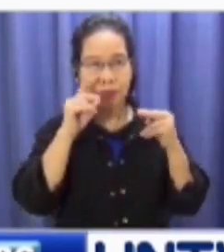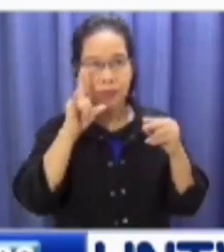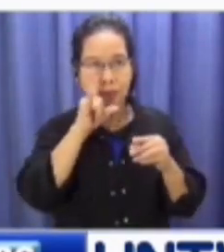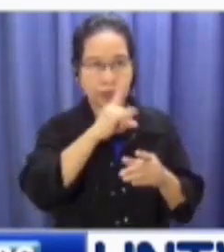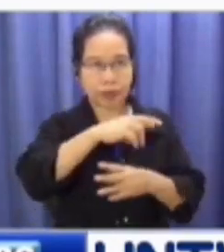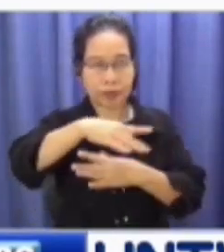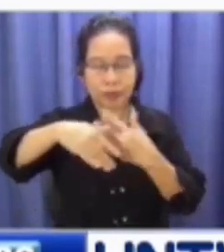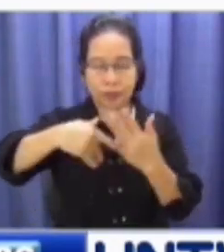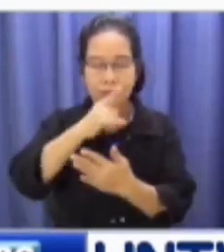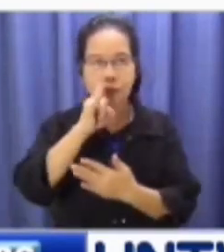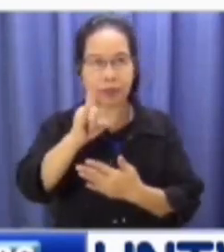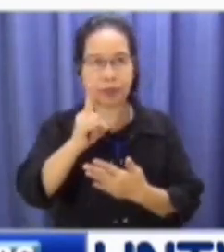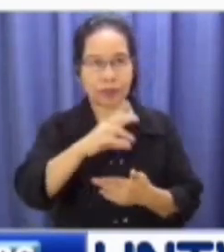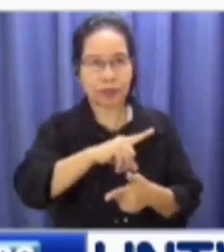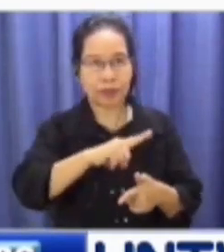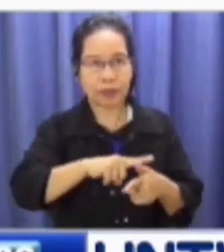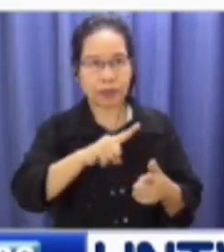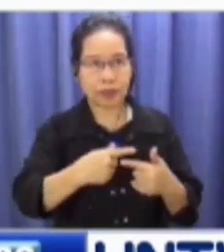na